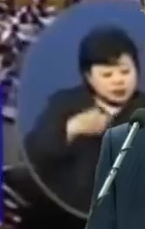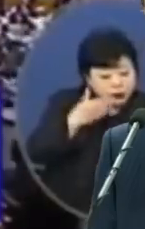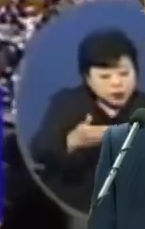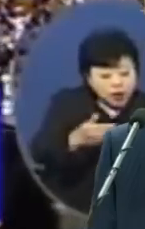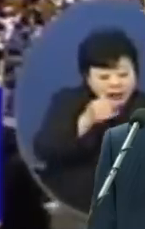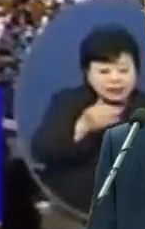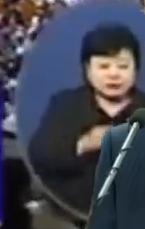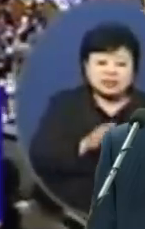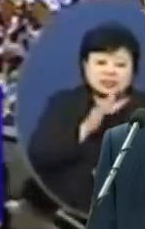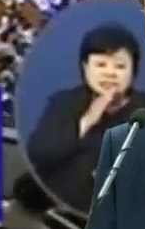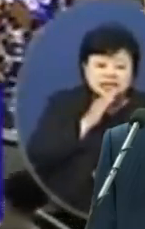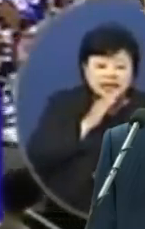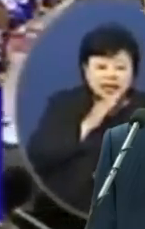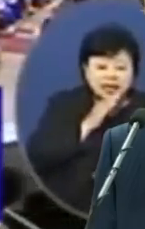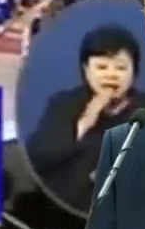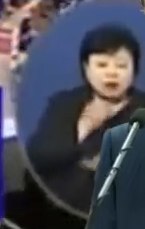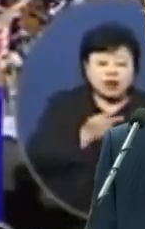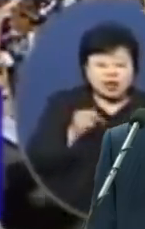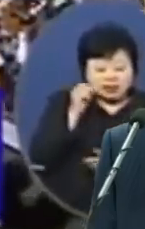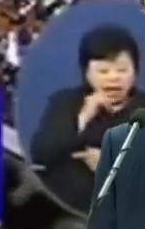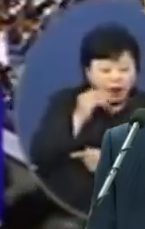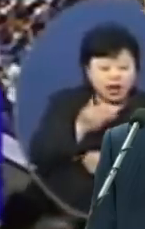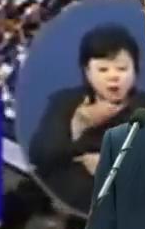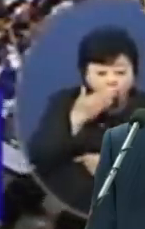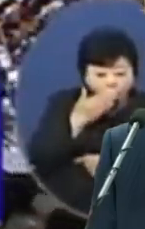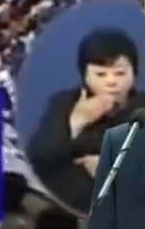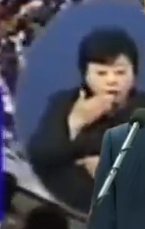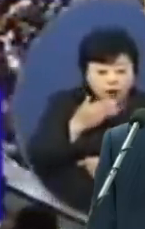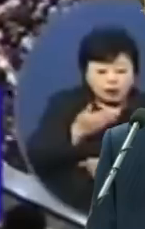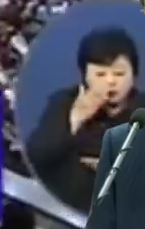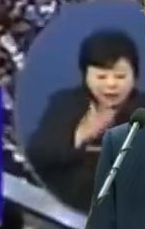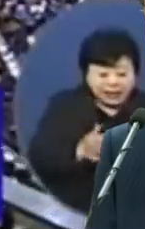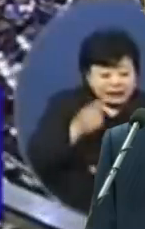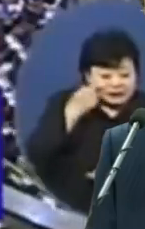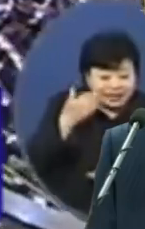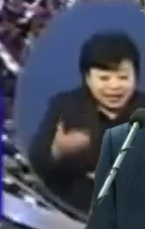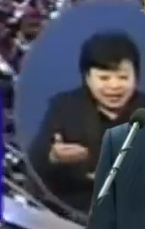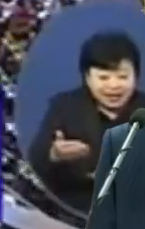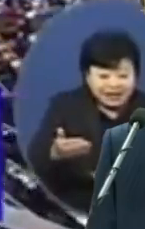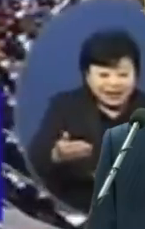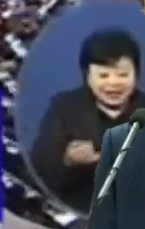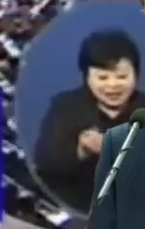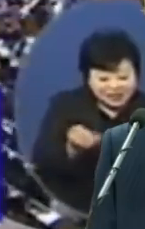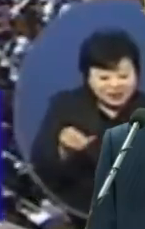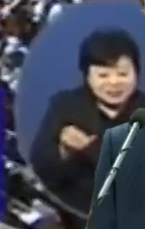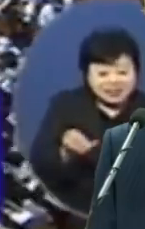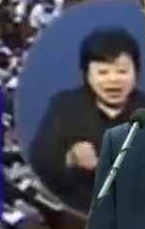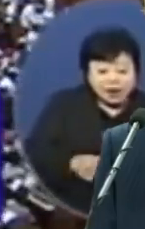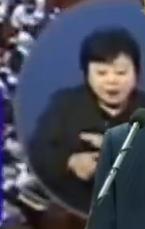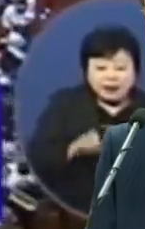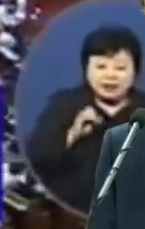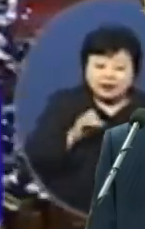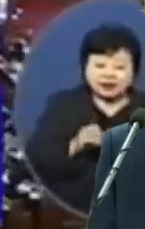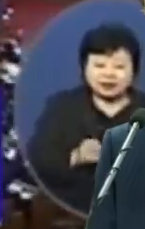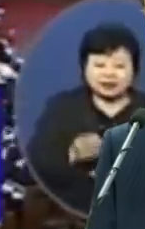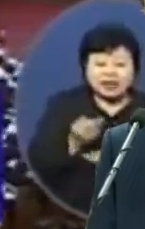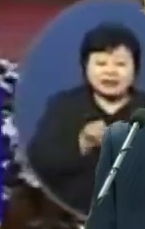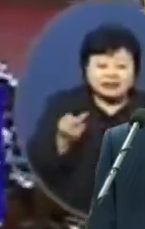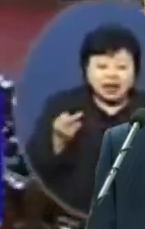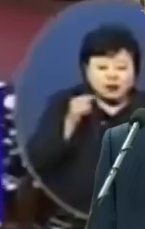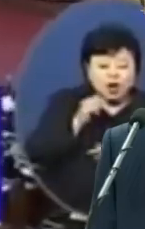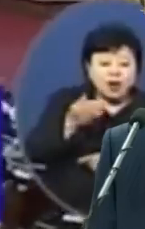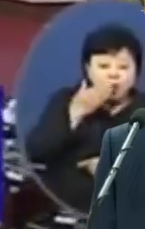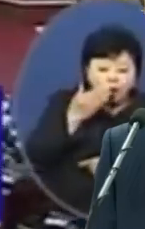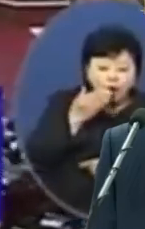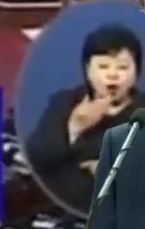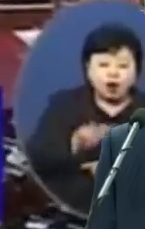하나님이 참으로 너에게 동산 모든 나무의 열매를 먹지 말라 하시더냐. 여자가 뱀에게 말하되 동산 나무의 열매를